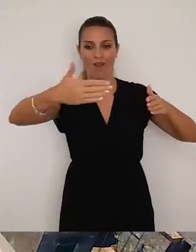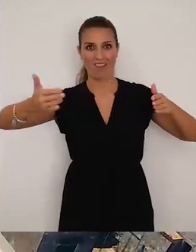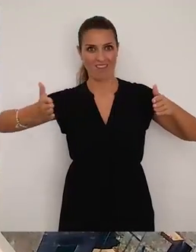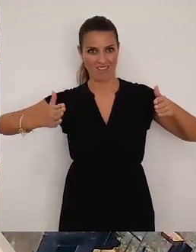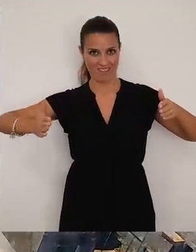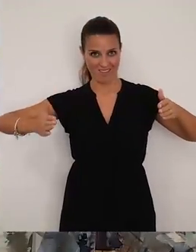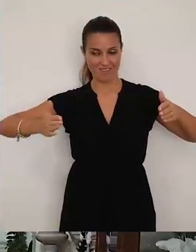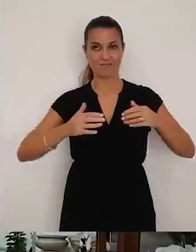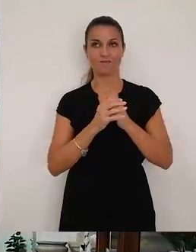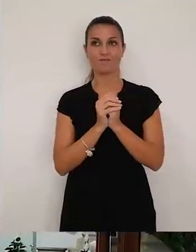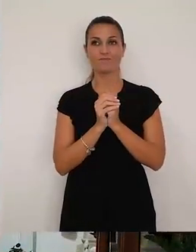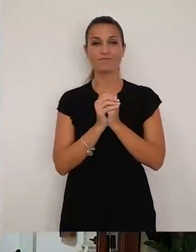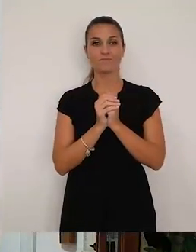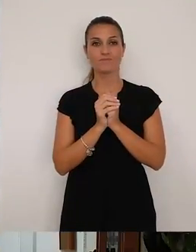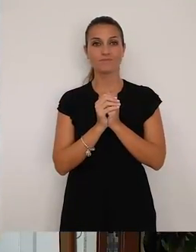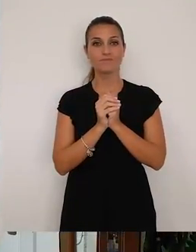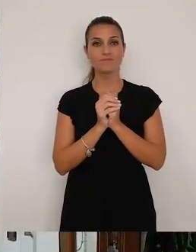antiquario.